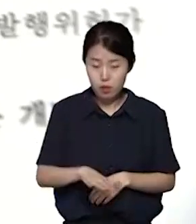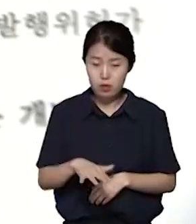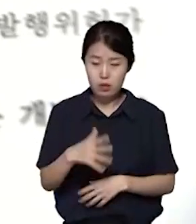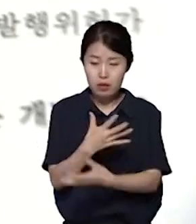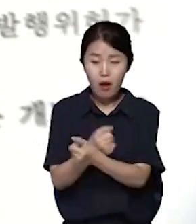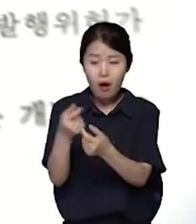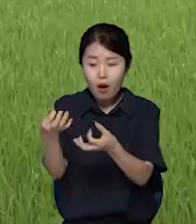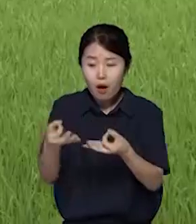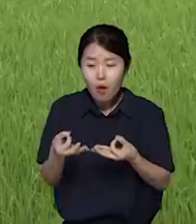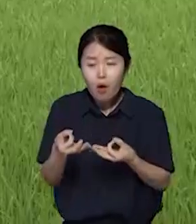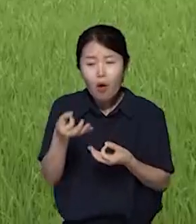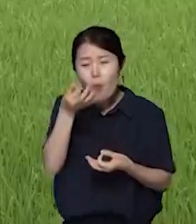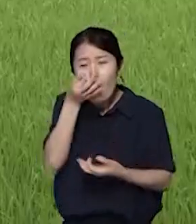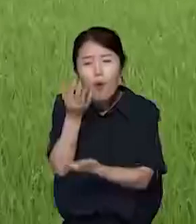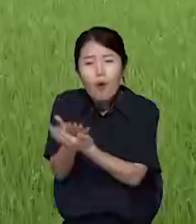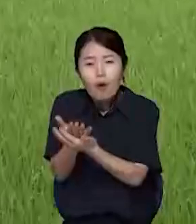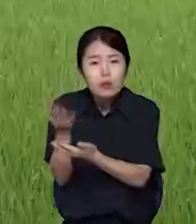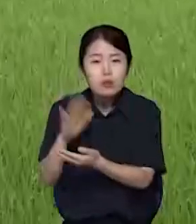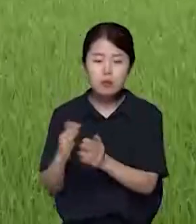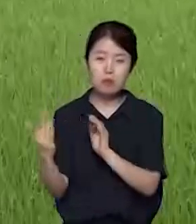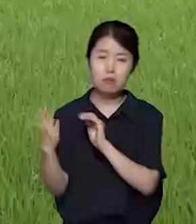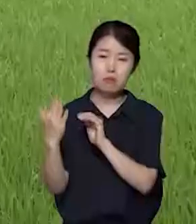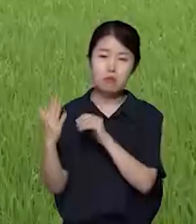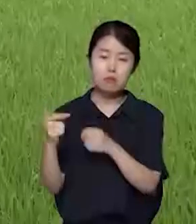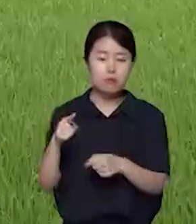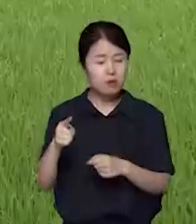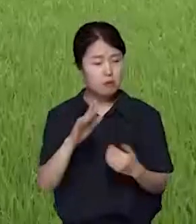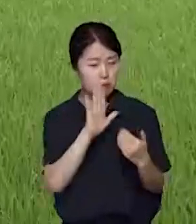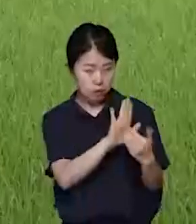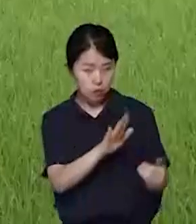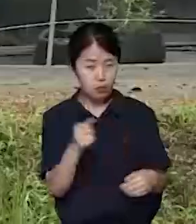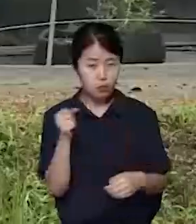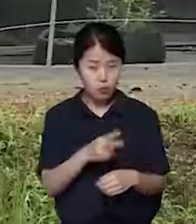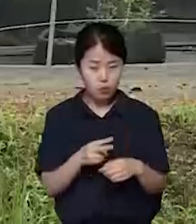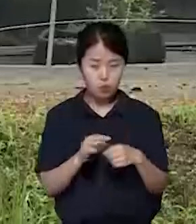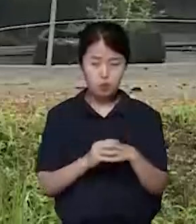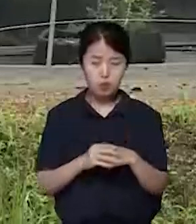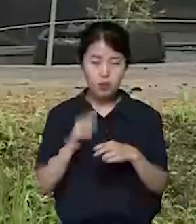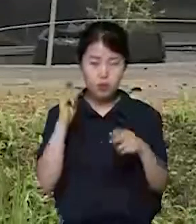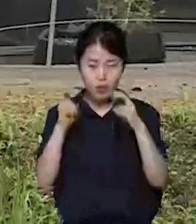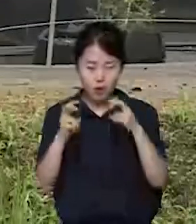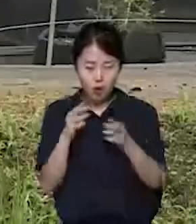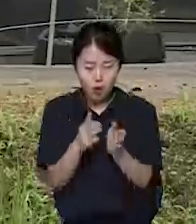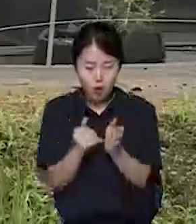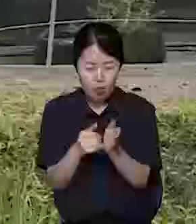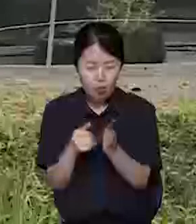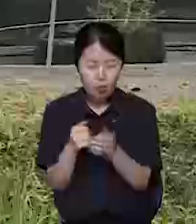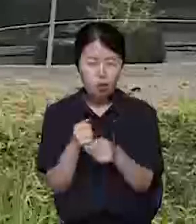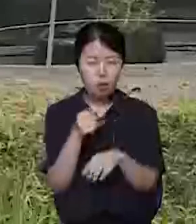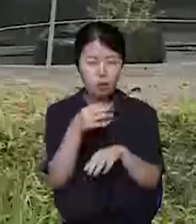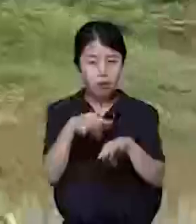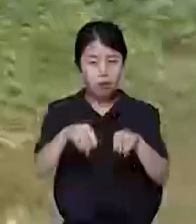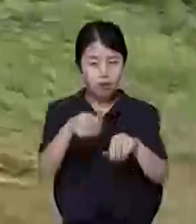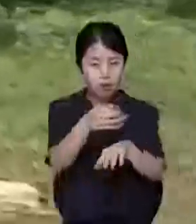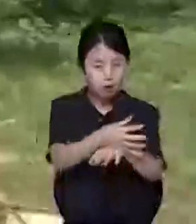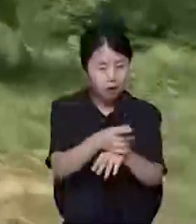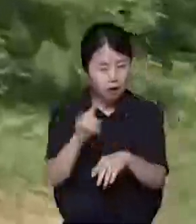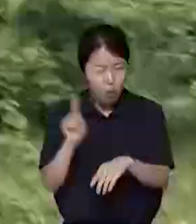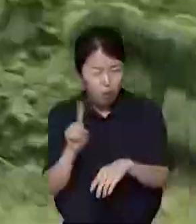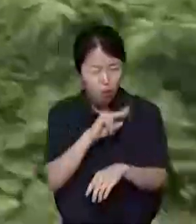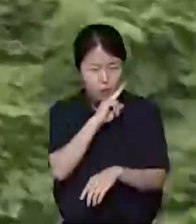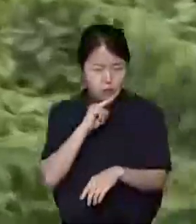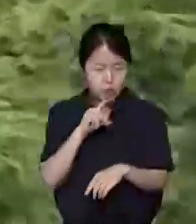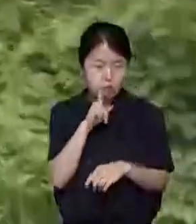행정과 주민들의 반발, 그리고 소리소문 없이 진행되고 있는 건설사의 땅 매입 과정들이 의혹으로 계속 커지고 있습니다.